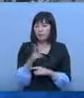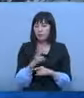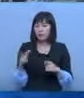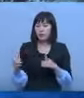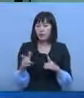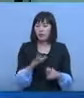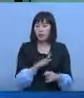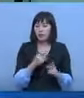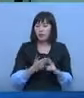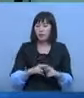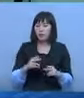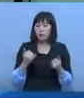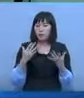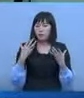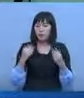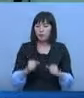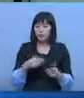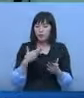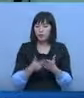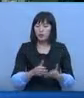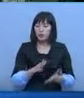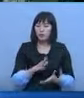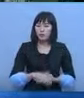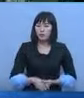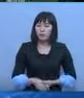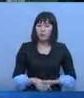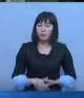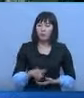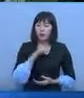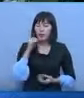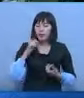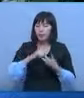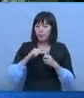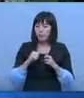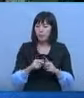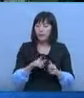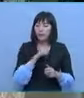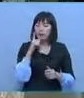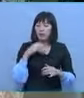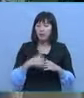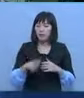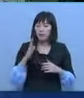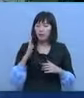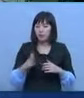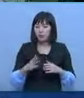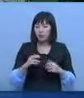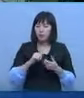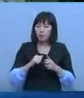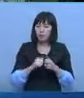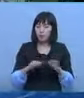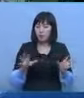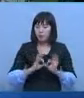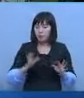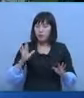алған. Онысын бүгінгі сайысқа ұсынып отыр. Көбінесе осы жастардың мәселелері, жастардың арасында болып жатқан проблемалар көтерілетін,